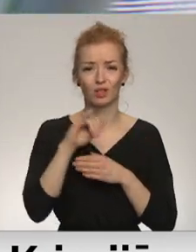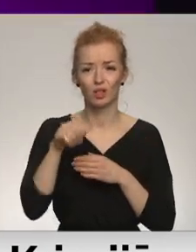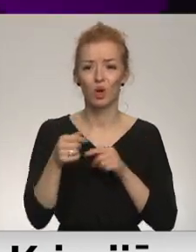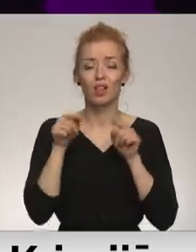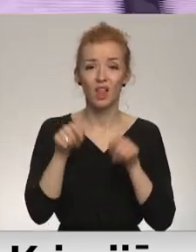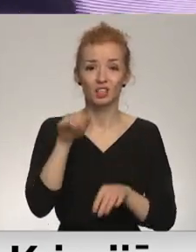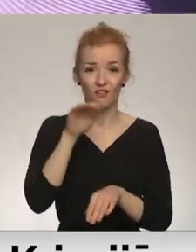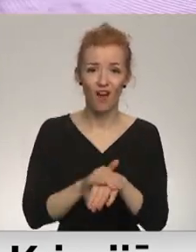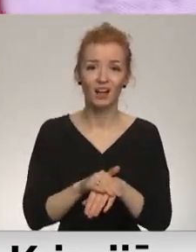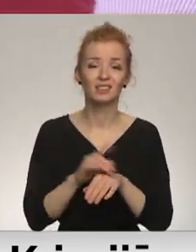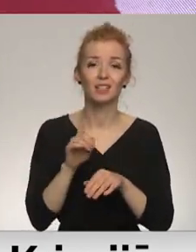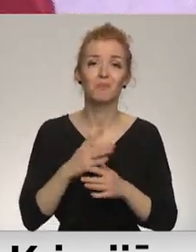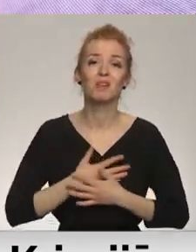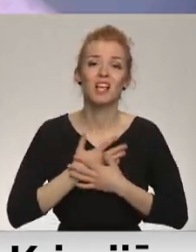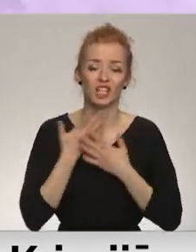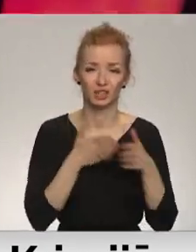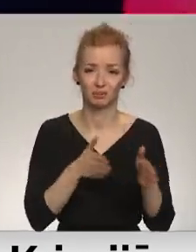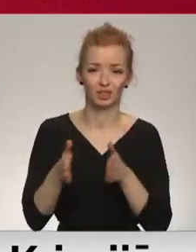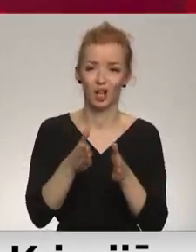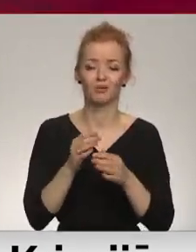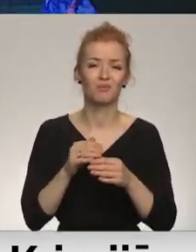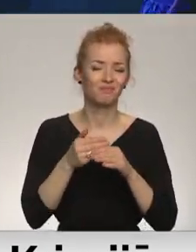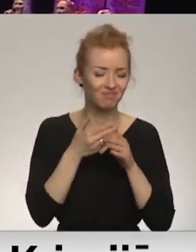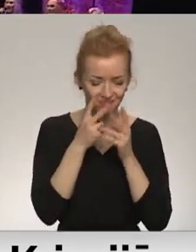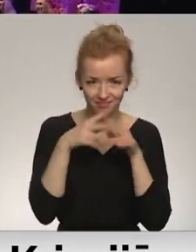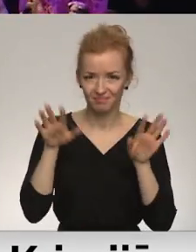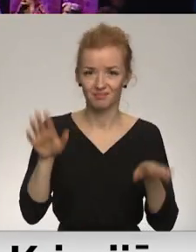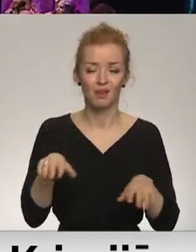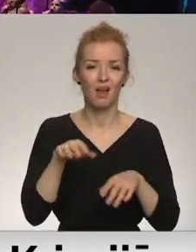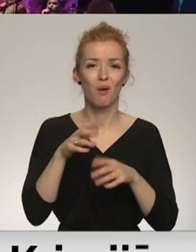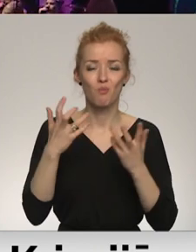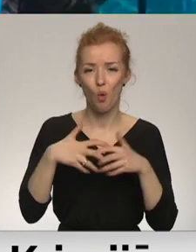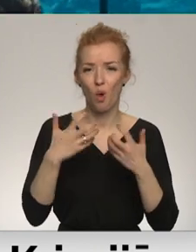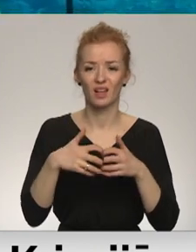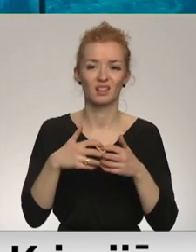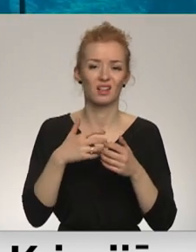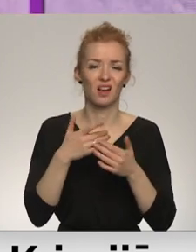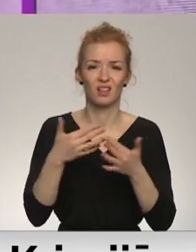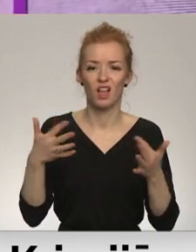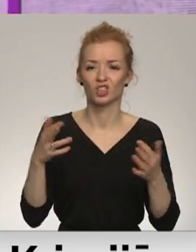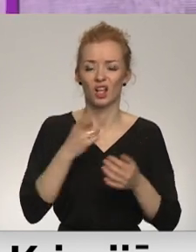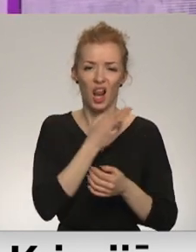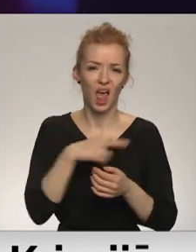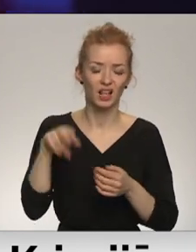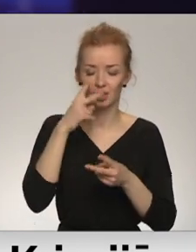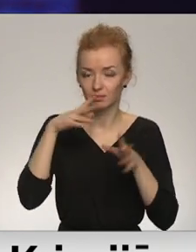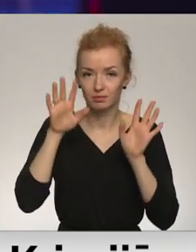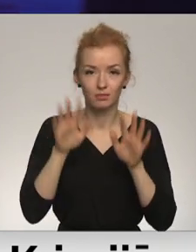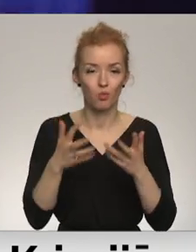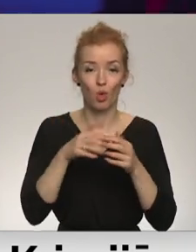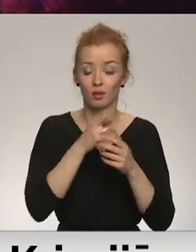jo viņš faktiski ir mīlestības ceļš. Viņš stāv tā kā pāri robežām, pāri kaut kādām nacionālām, reliģiskām,